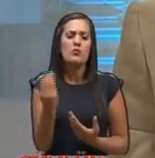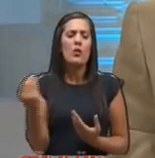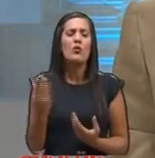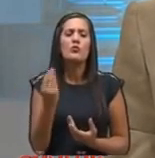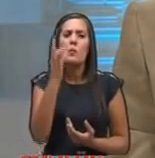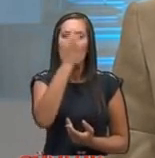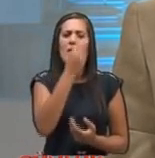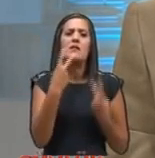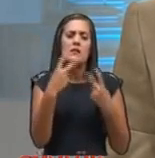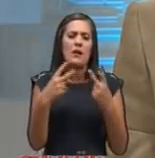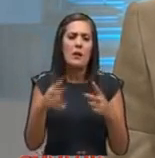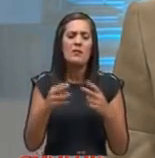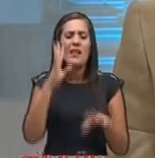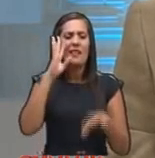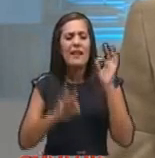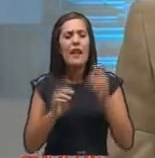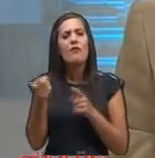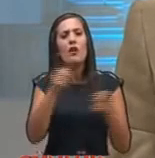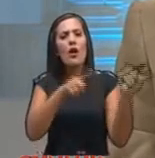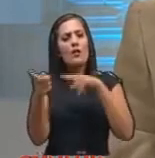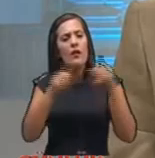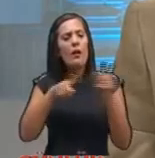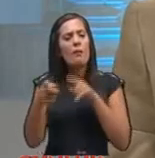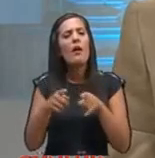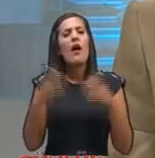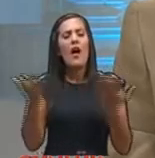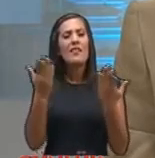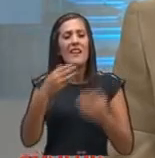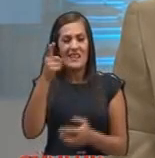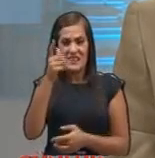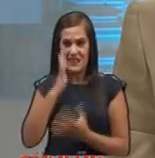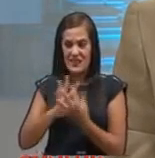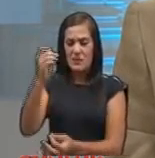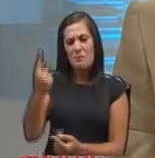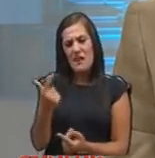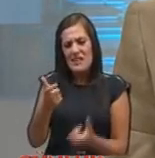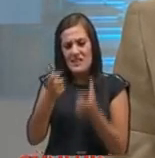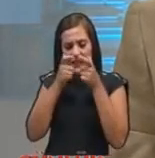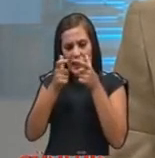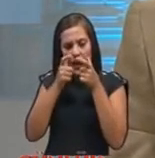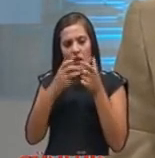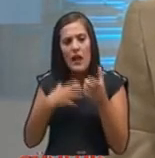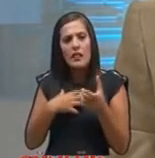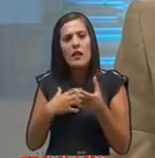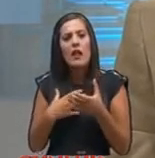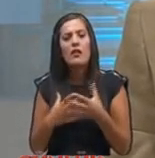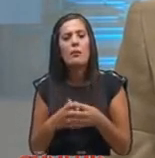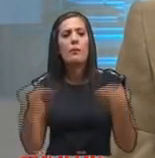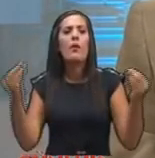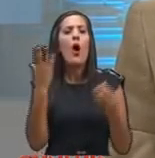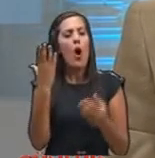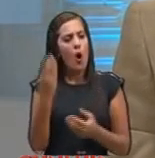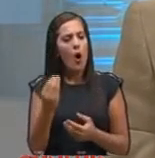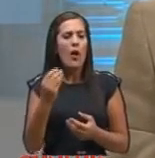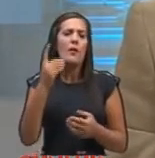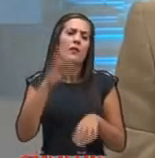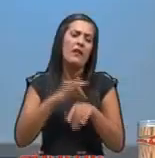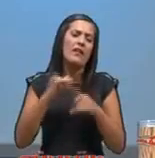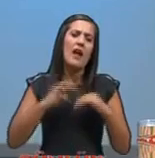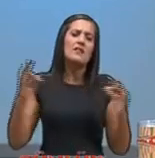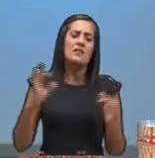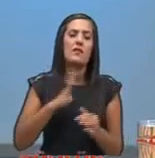basit sayılabilecek tedavi yöntemleriyle, hatta hani kişinin biraz dikkatiyle kendiliğinden geçebilen türden bir rahatsızlıktır.